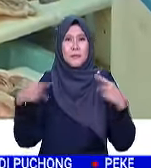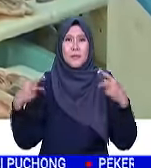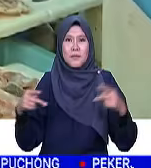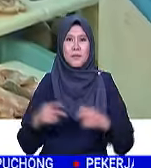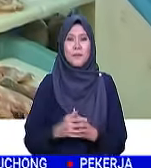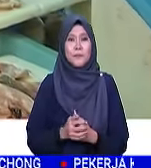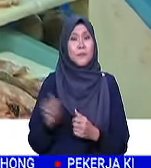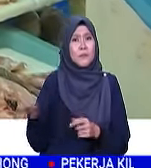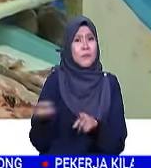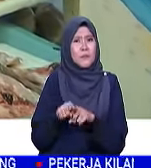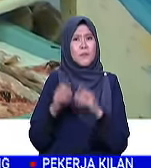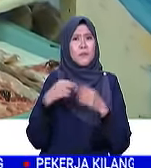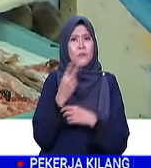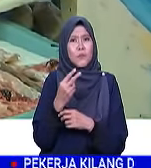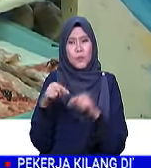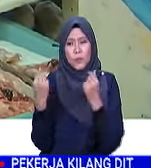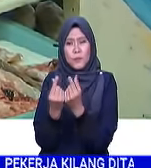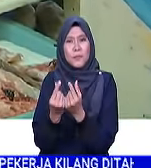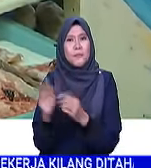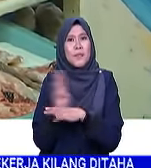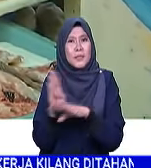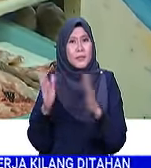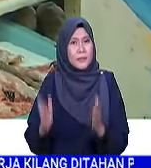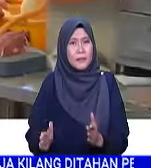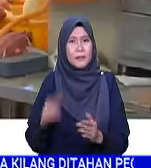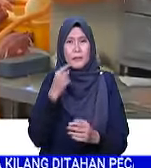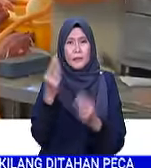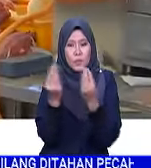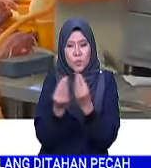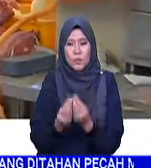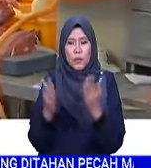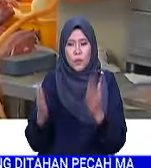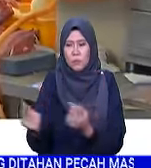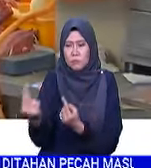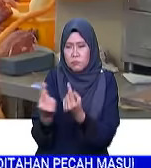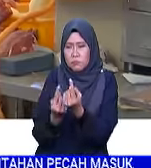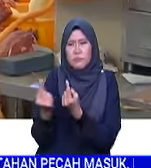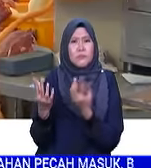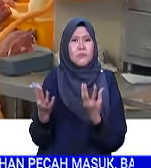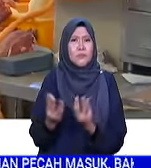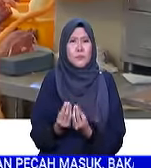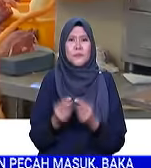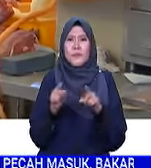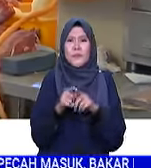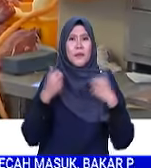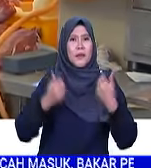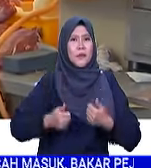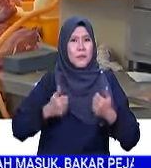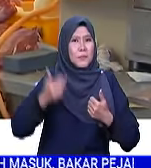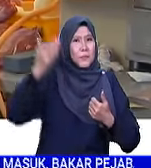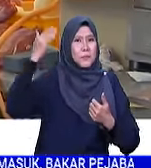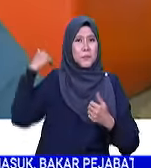Turut menyatakan nada sama kumpulan peniaga. Mereka mendakwa jumlah pengunjung tidak seramai seperti sambutan perayaan sebelum